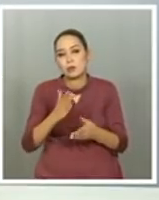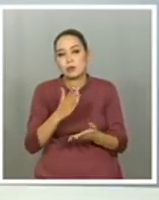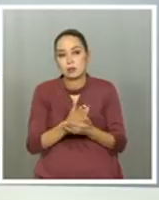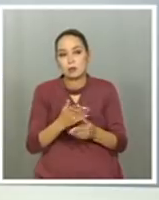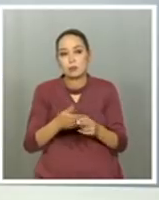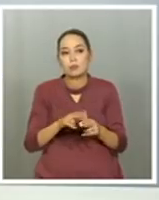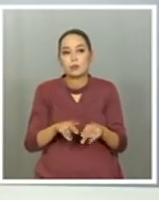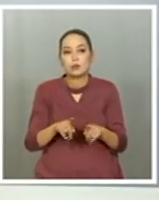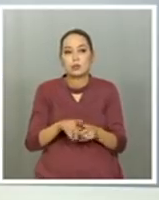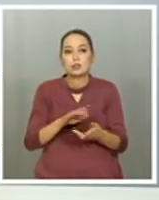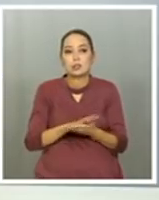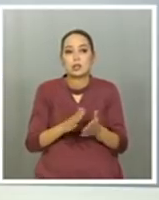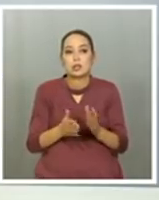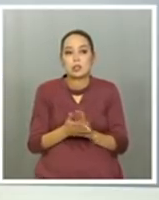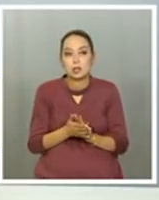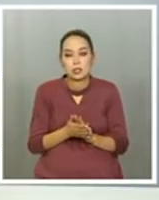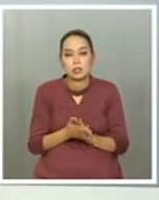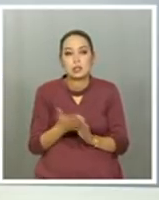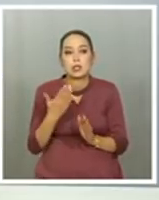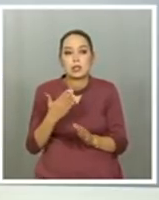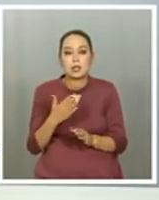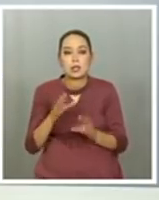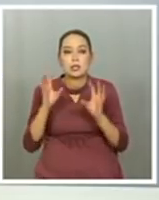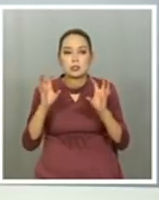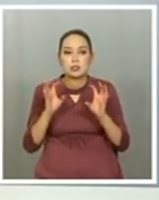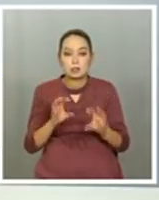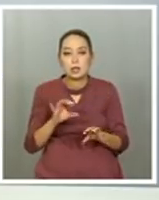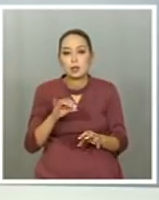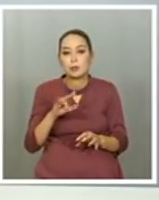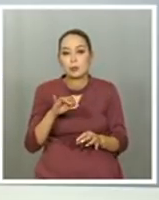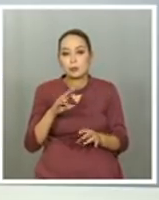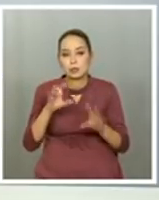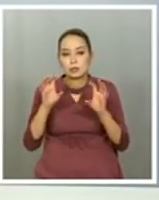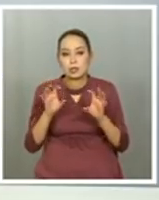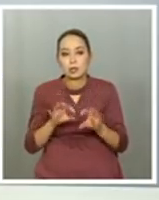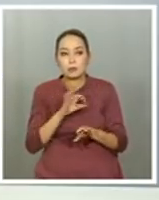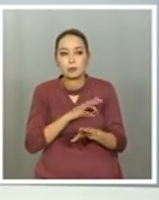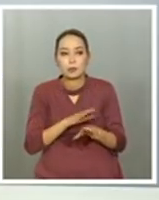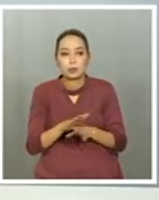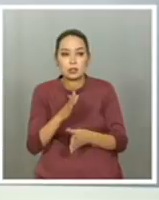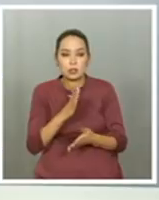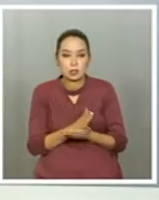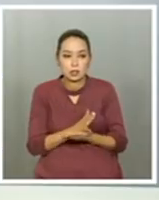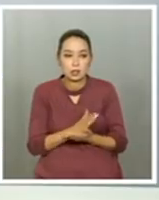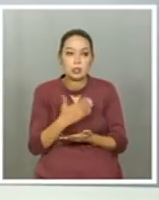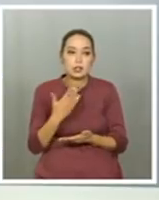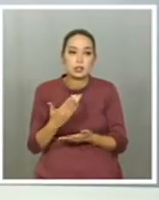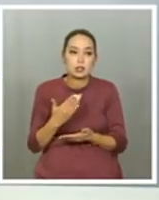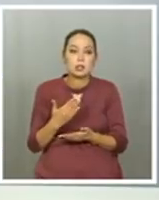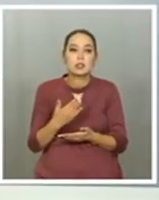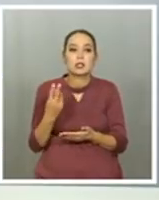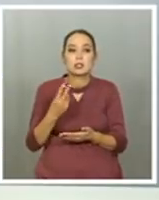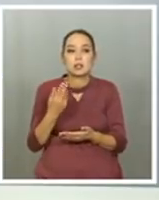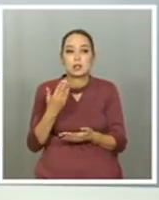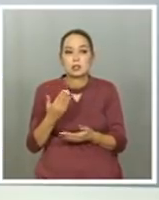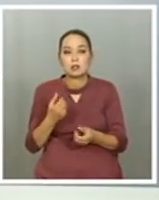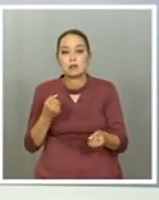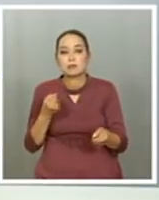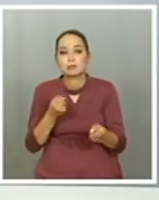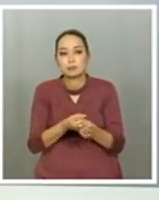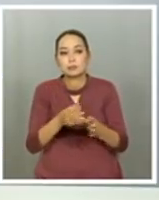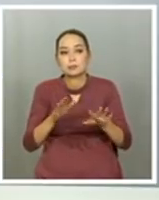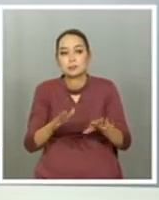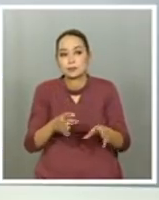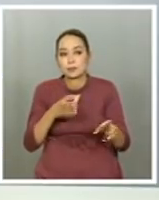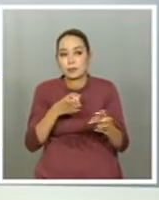жағдайда импульстің сақталу заңы орындалады. Екінші, серпімсіз соқтығысуда денелер бірігіп, соқтығысудан кейін